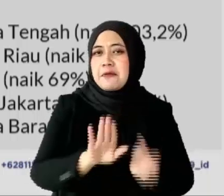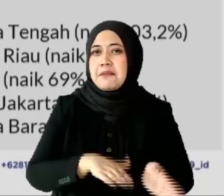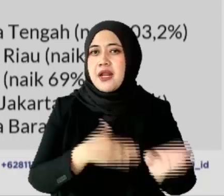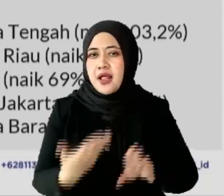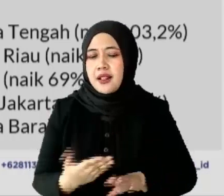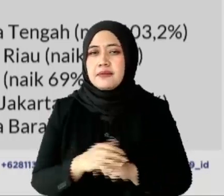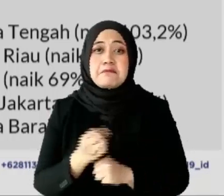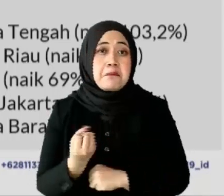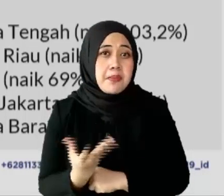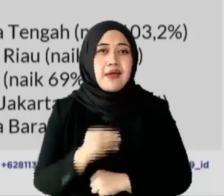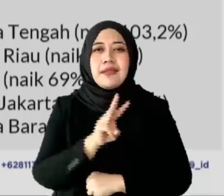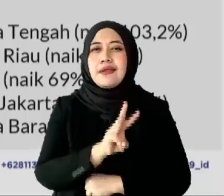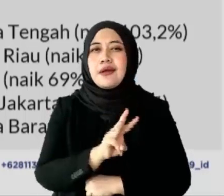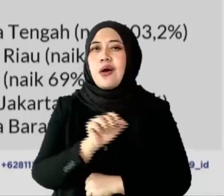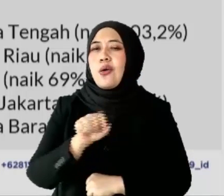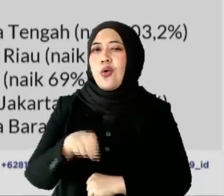sebesar